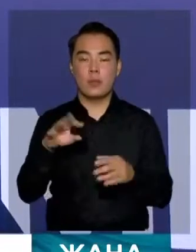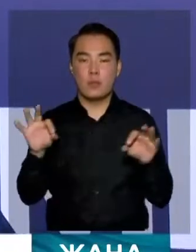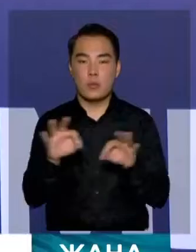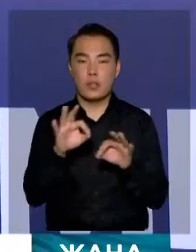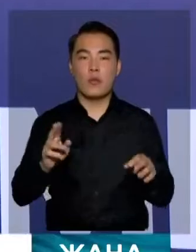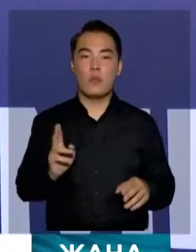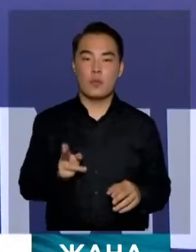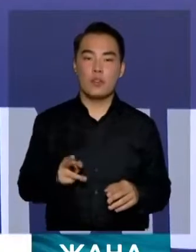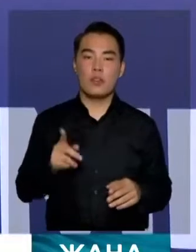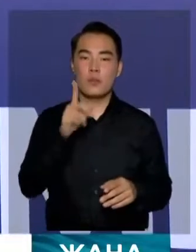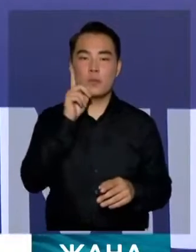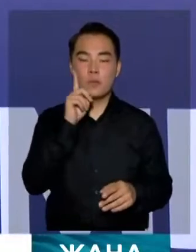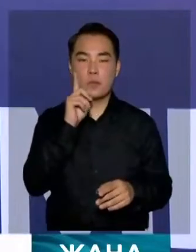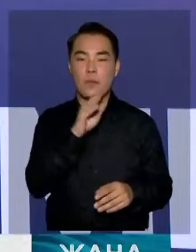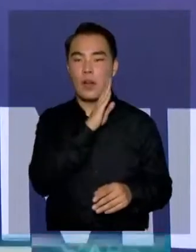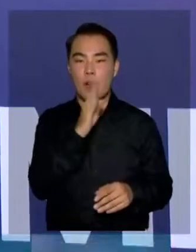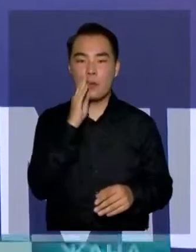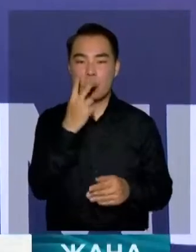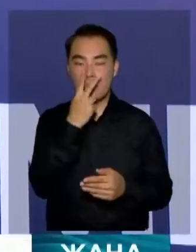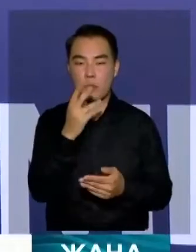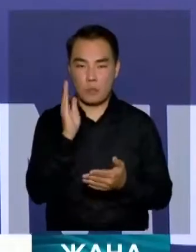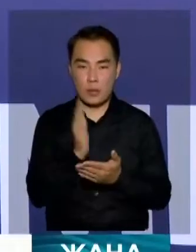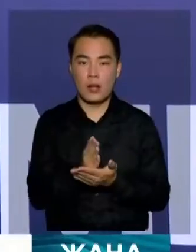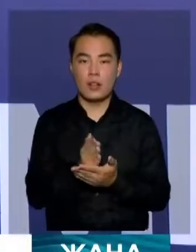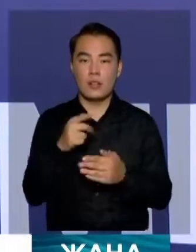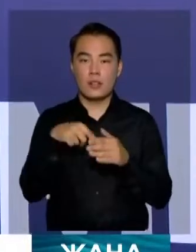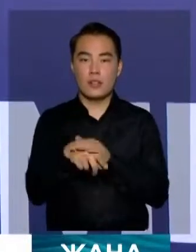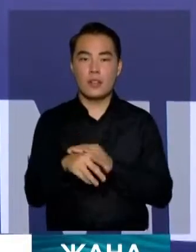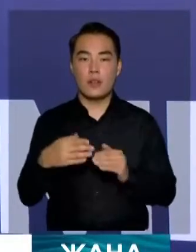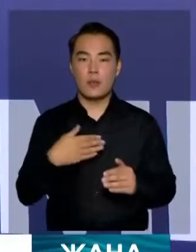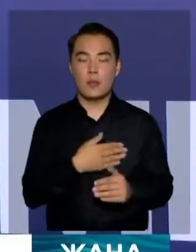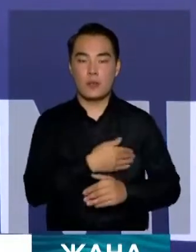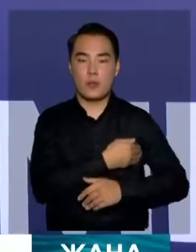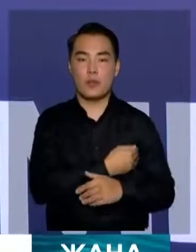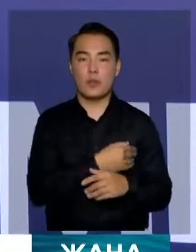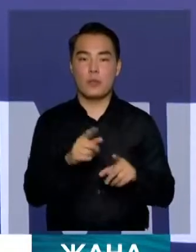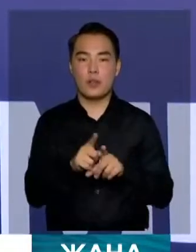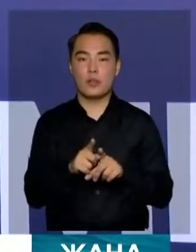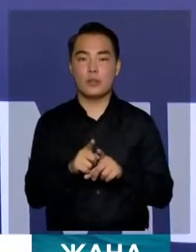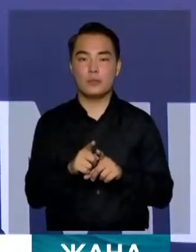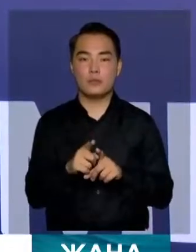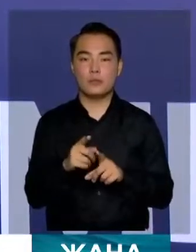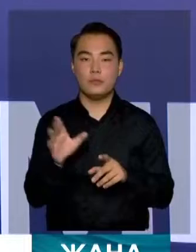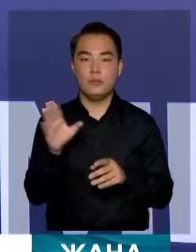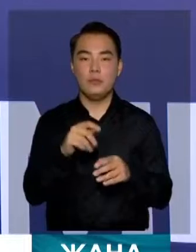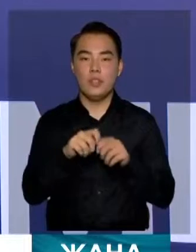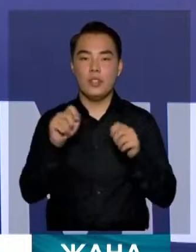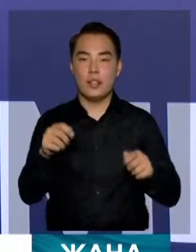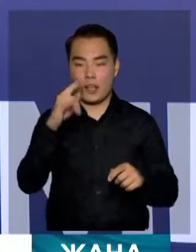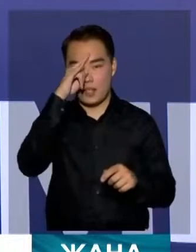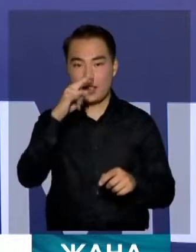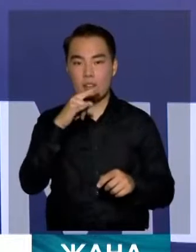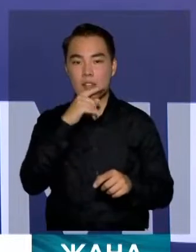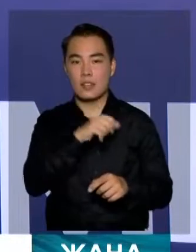музыкант, мұғалім, жас аналарды байқаймыз. Біз қоғамдастыққа жақын болғымыз келеді. Сондықтан биыл күзде Қазақстанда өкілдік ашқалы